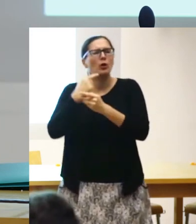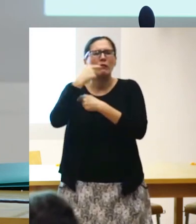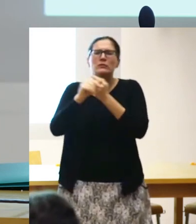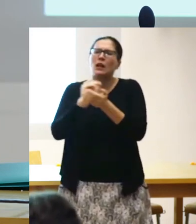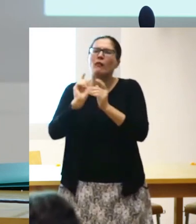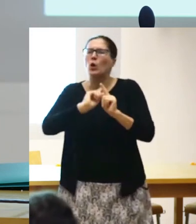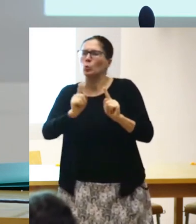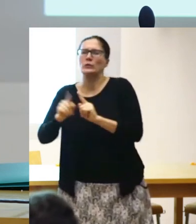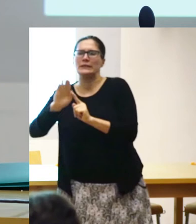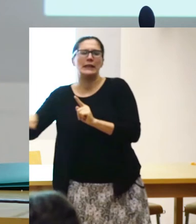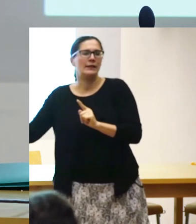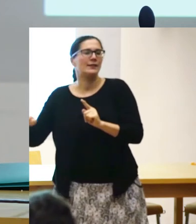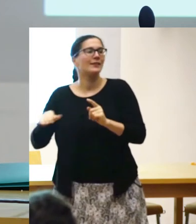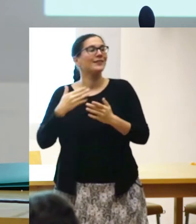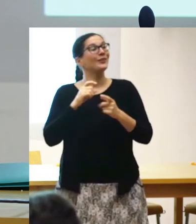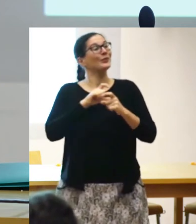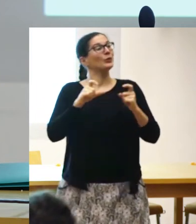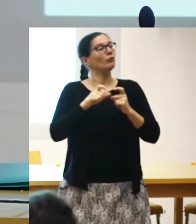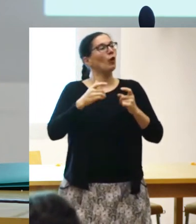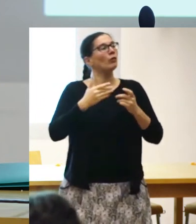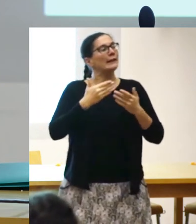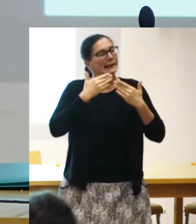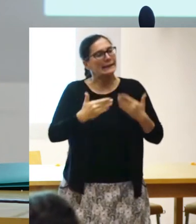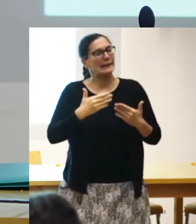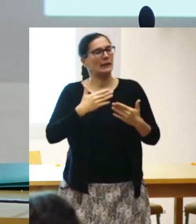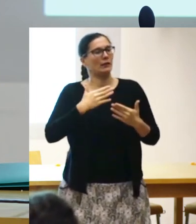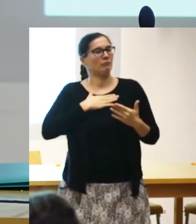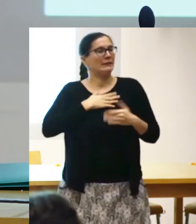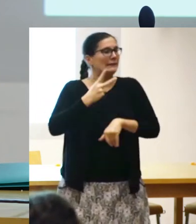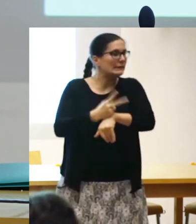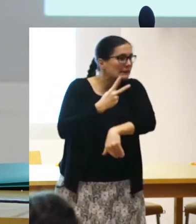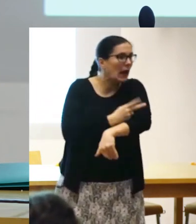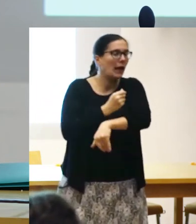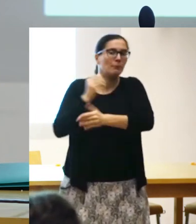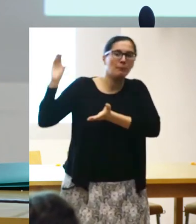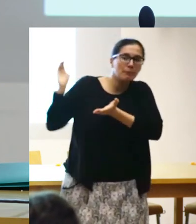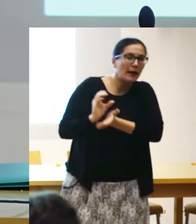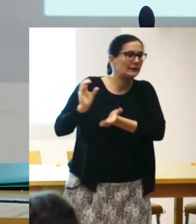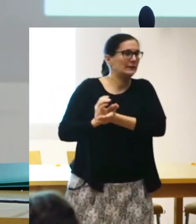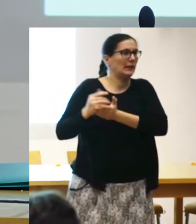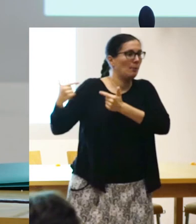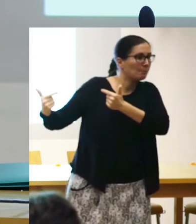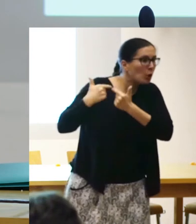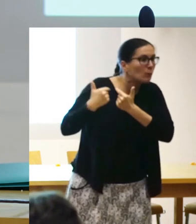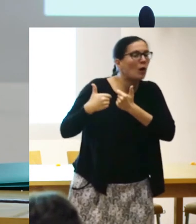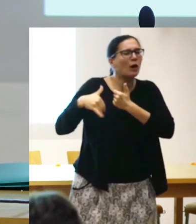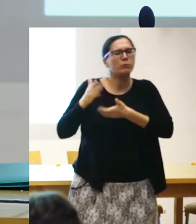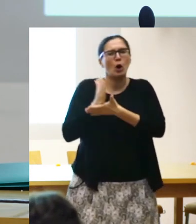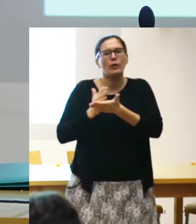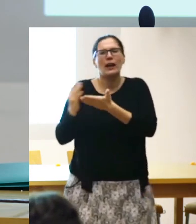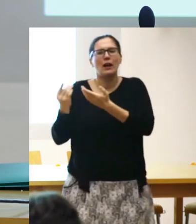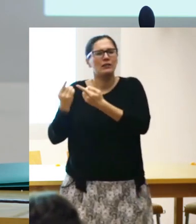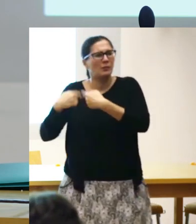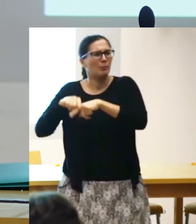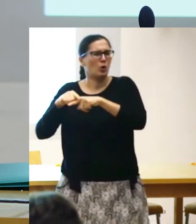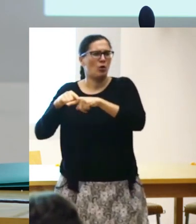státní instituce a její financování a to, že má dostatek peněz a velký lektorský oddělení, který v současné době skýtá až 6 lidí,